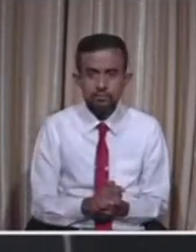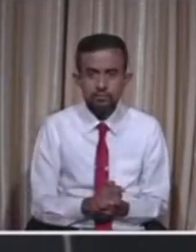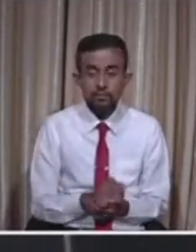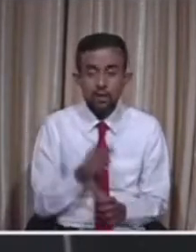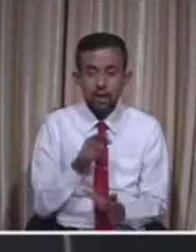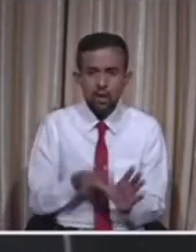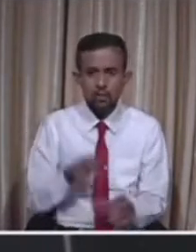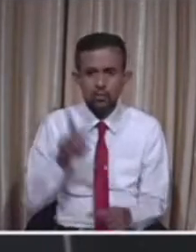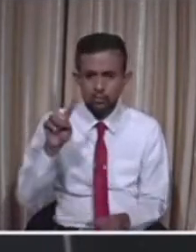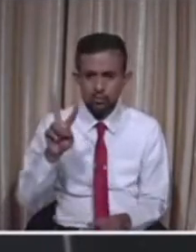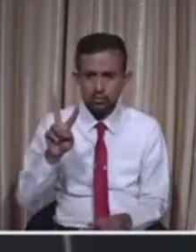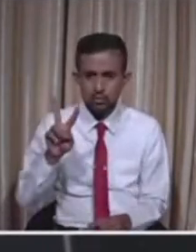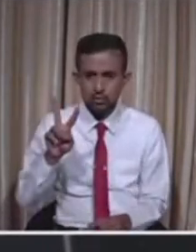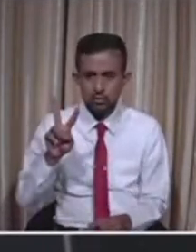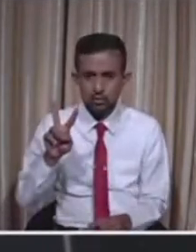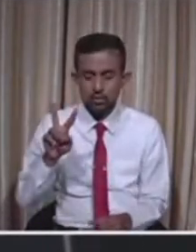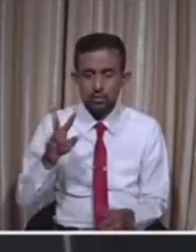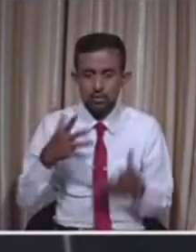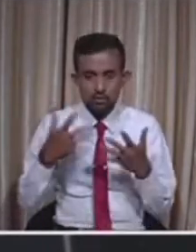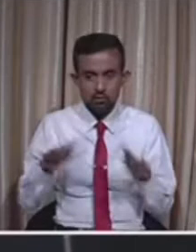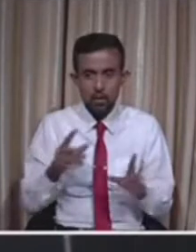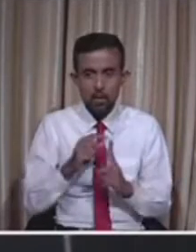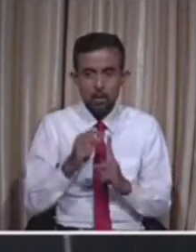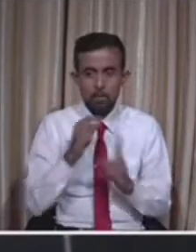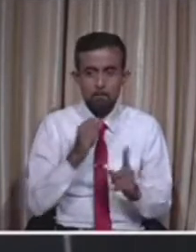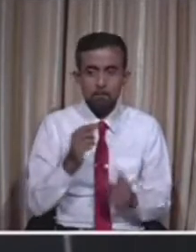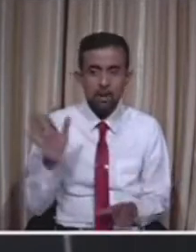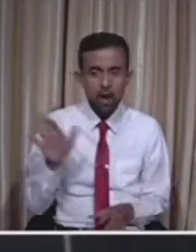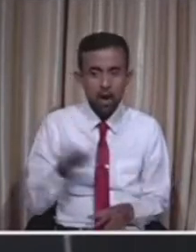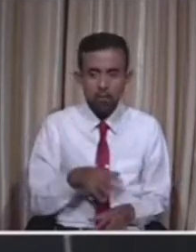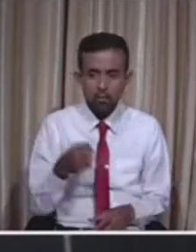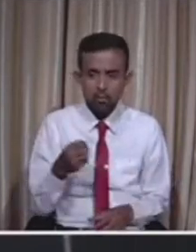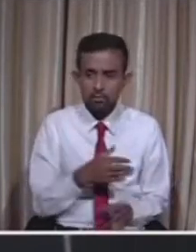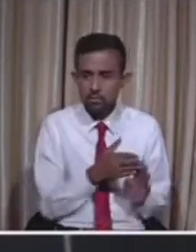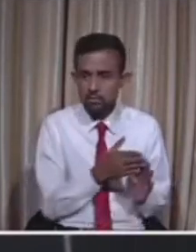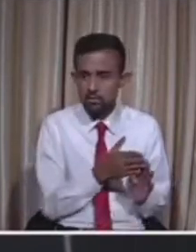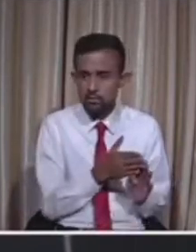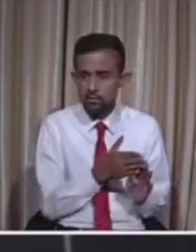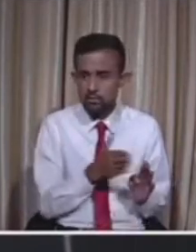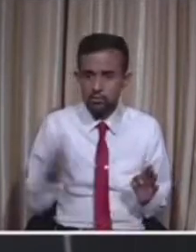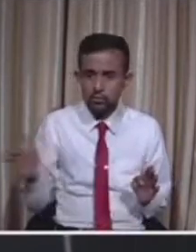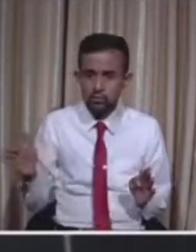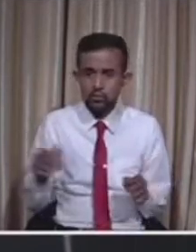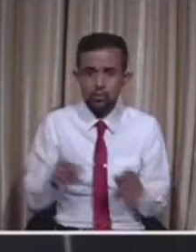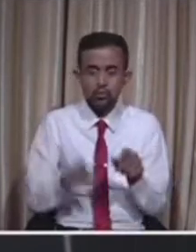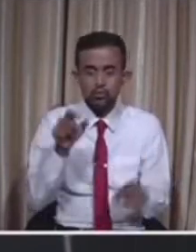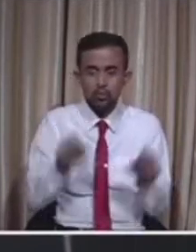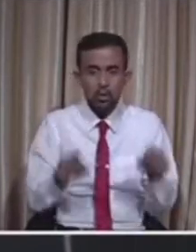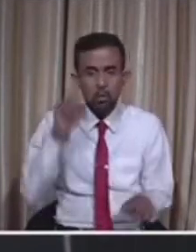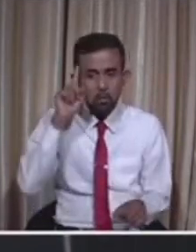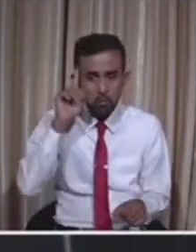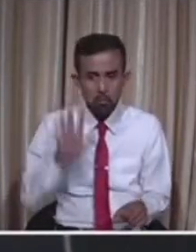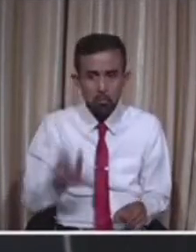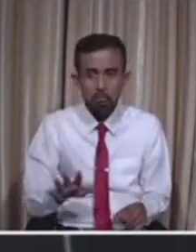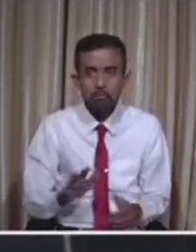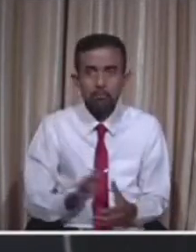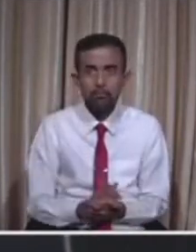වසර දෙකක් ගත වුණා. මේ පාර්ලිමේන්තුවට ආපු දවසේ ඉඳලා මහජනයා බලාපොරොත්තු වෙන